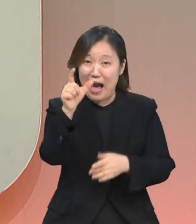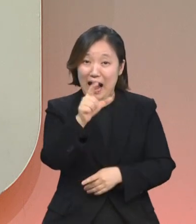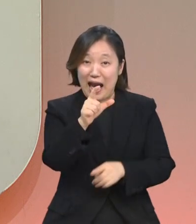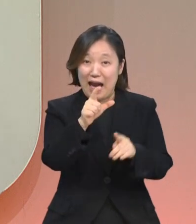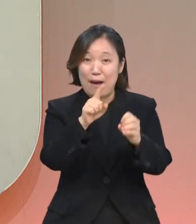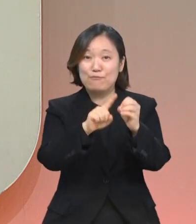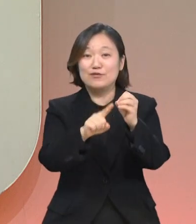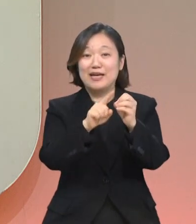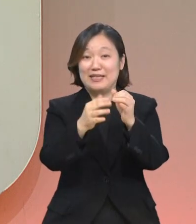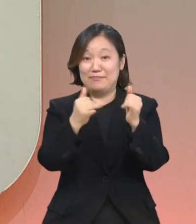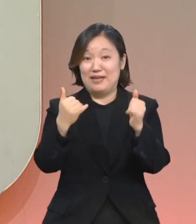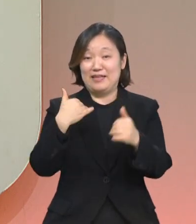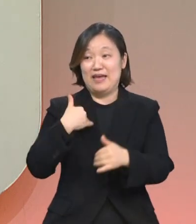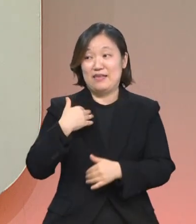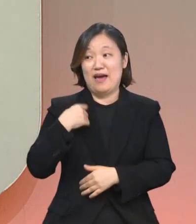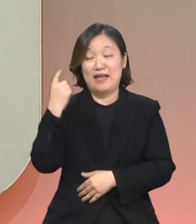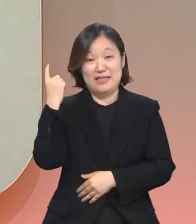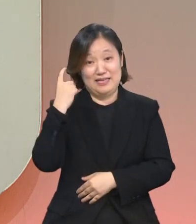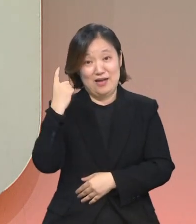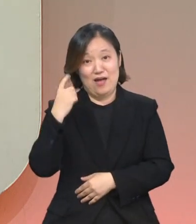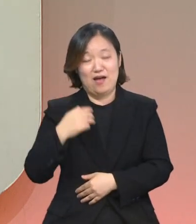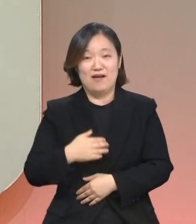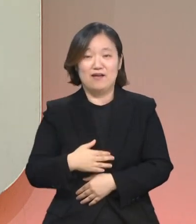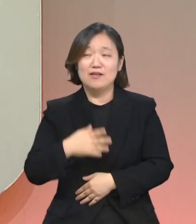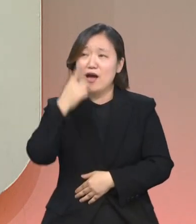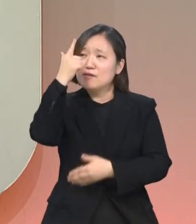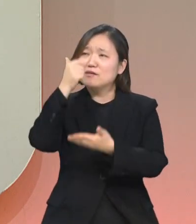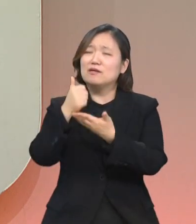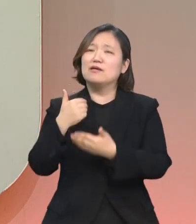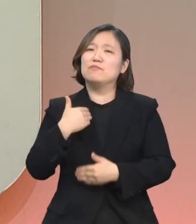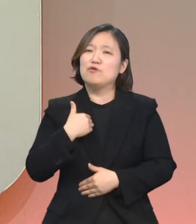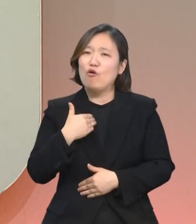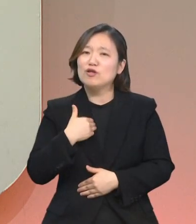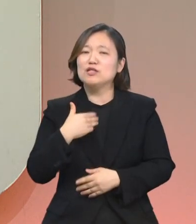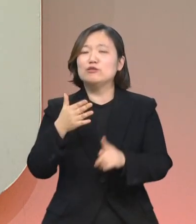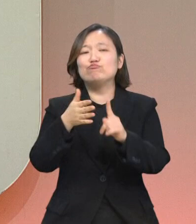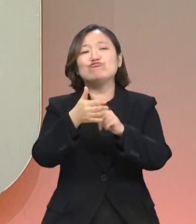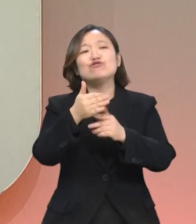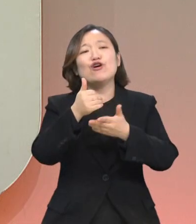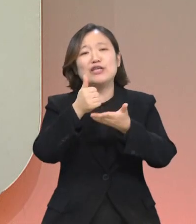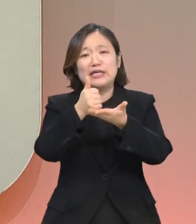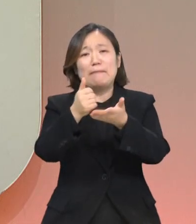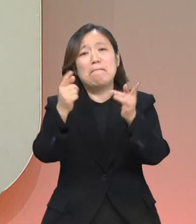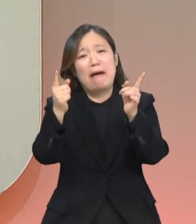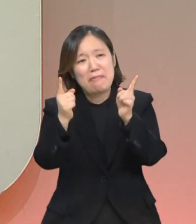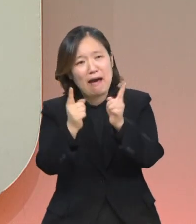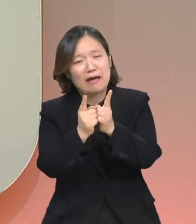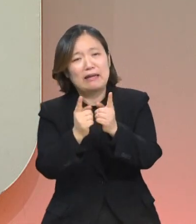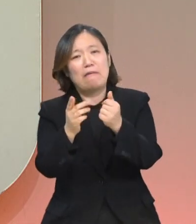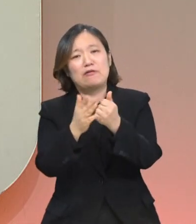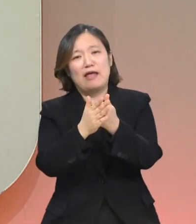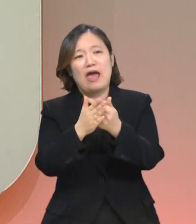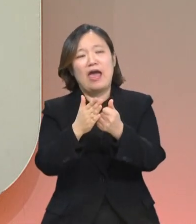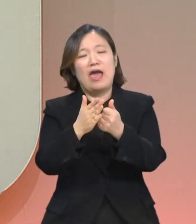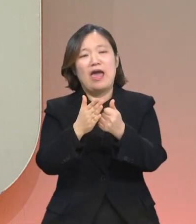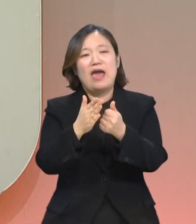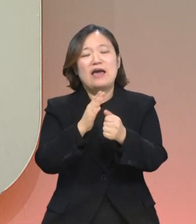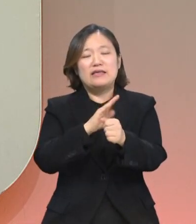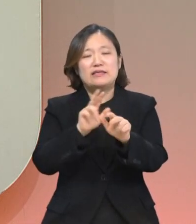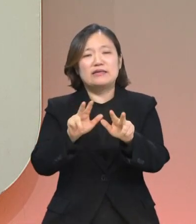듣습니다 스님 저는 부처님 아니었으면 지금까지 이렇게 살지도 못했을